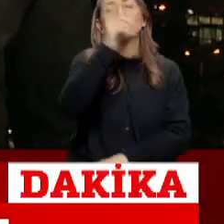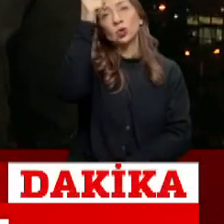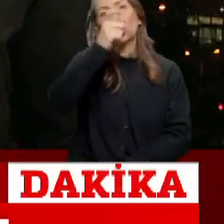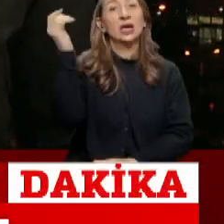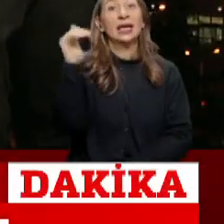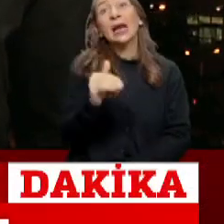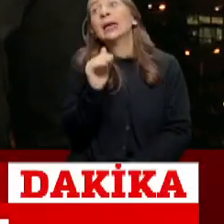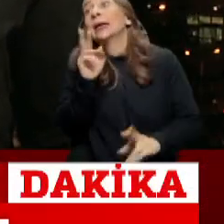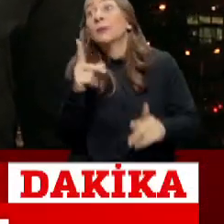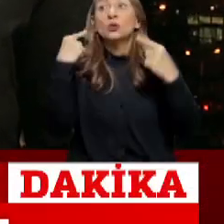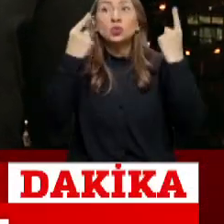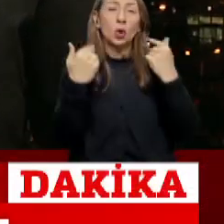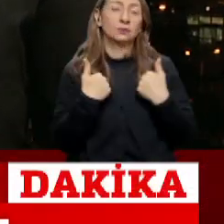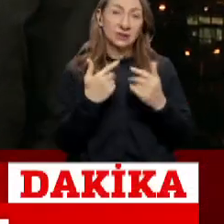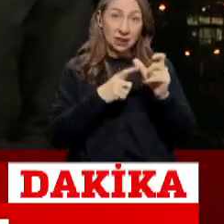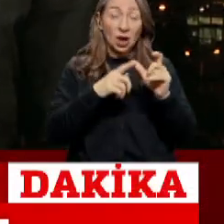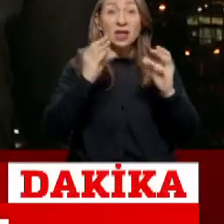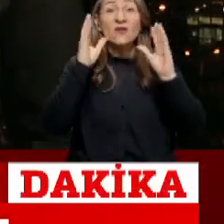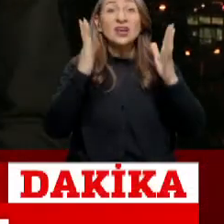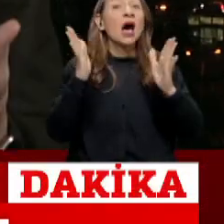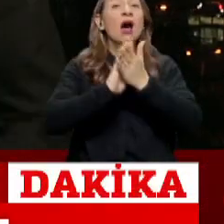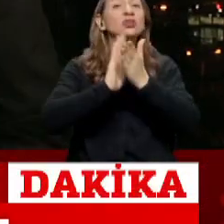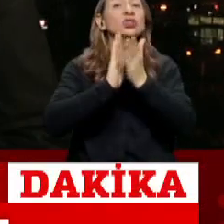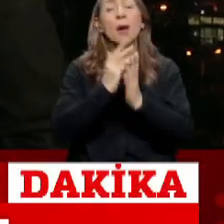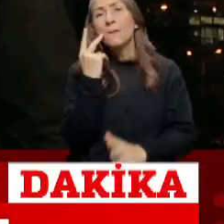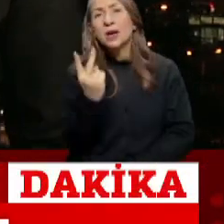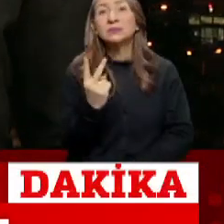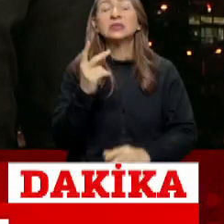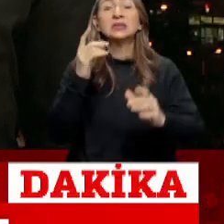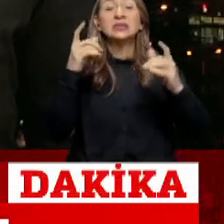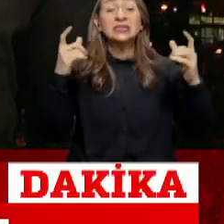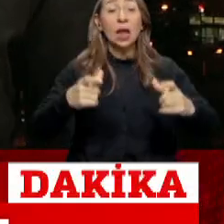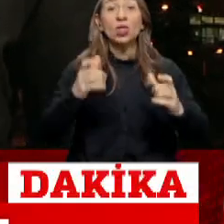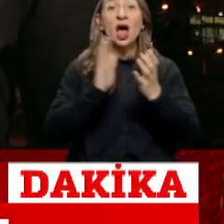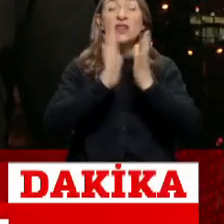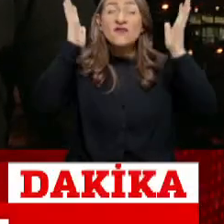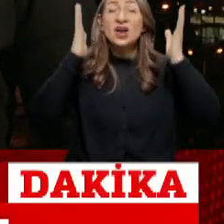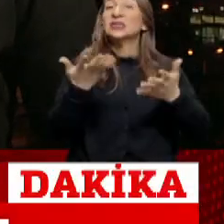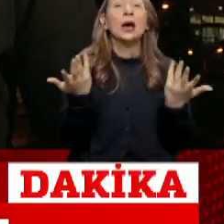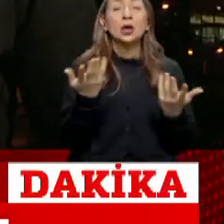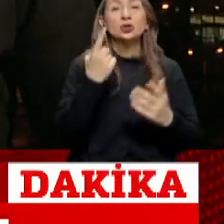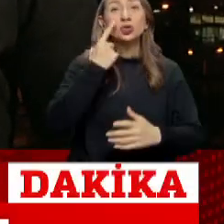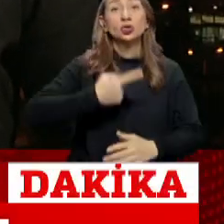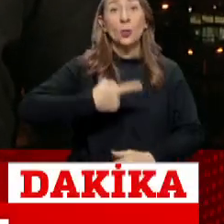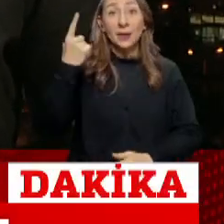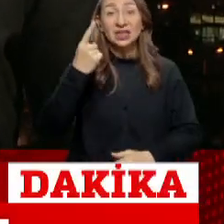diye düşünüyorum Selçuk. Salonda en çok alkışlananlara baktım. Salonda en çok alkış alan Cumhurbaşkanlığı'nın Çankaya